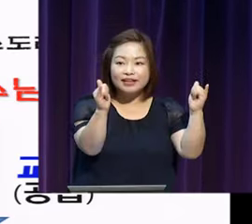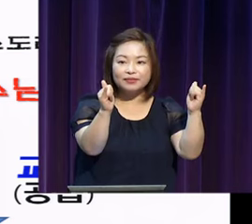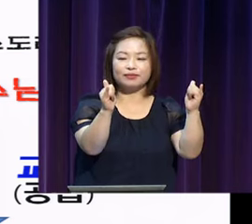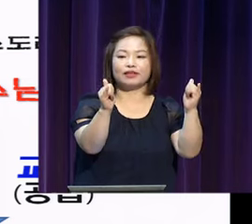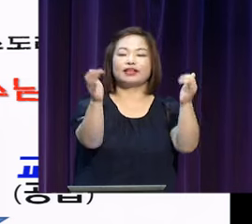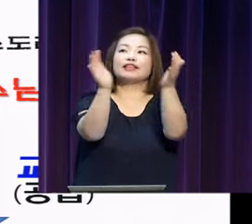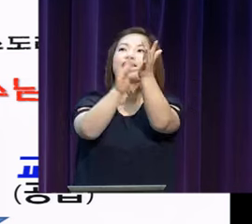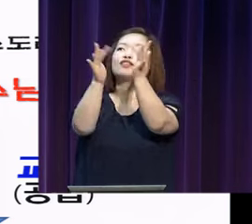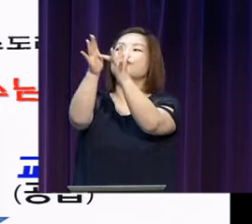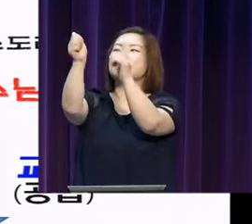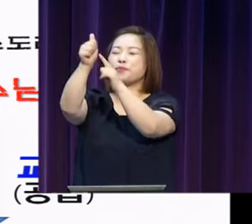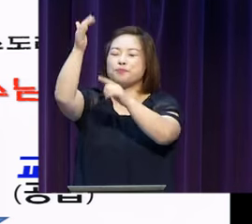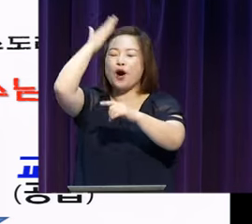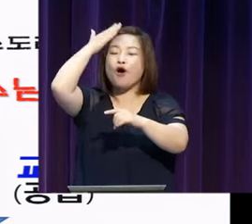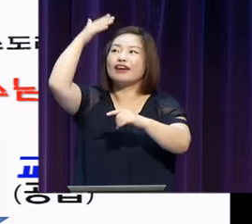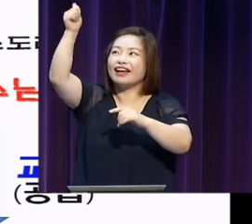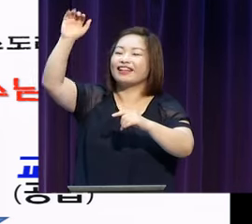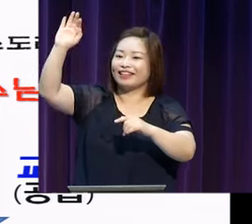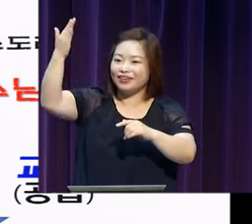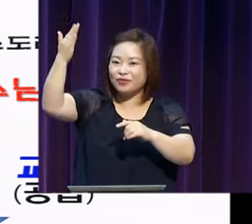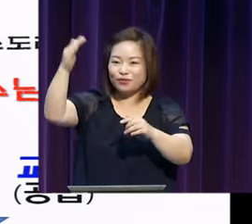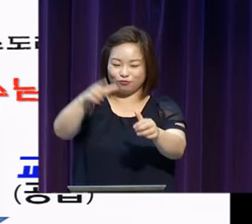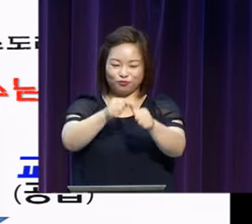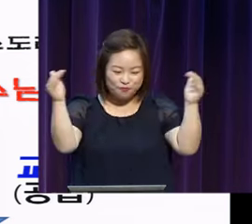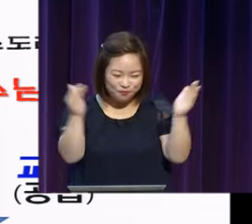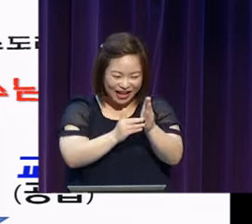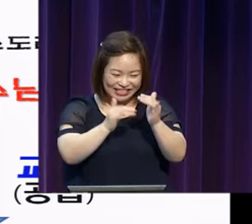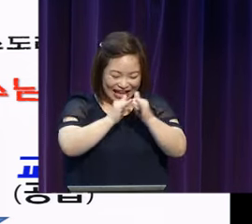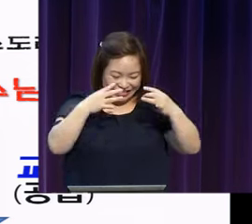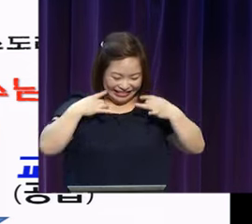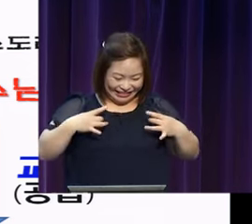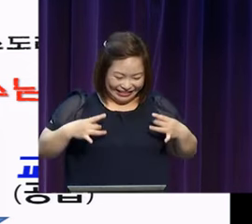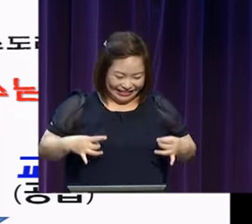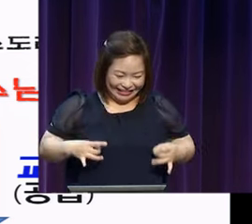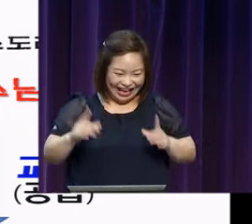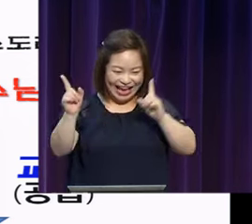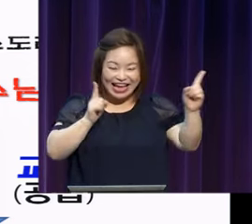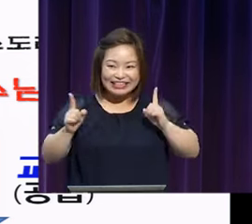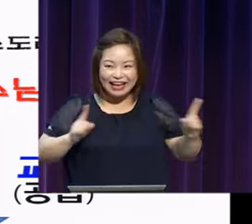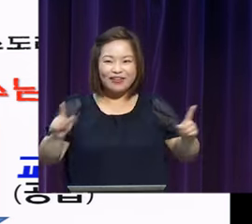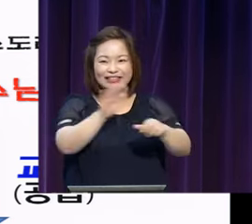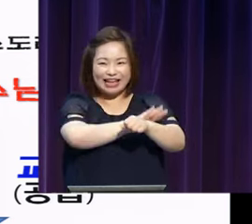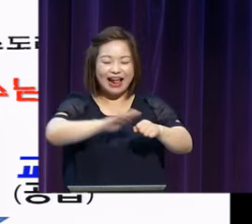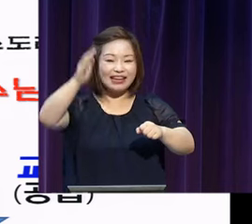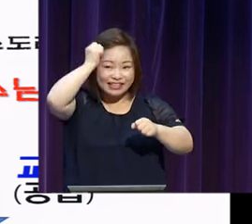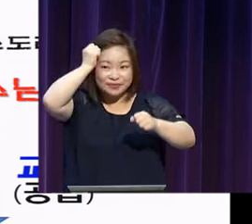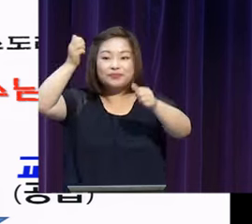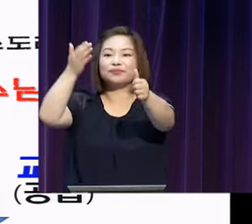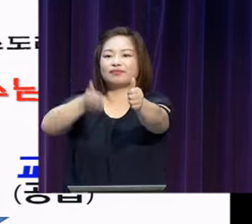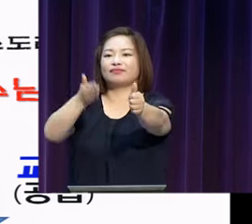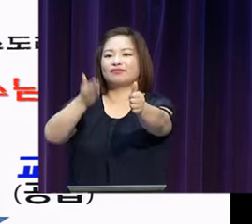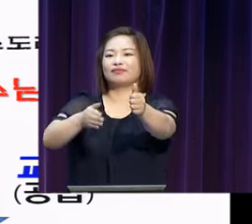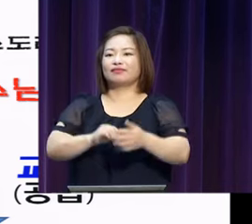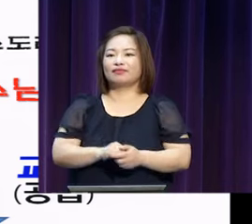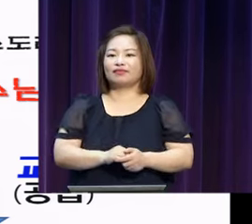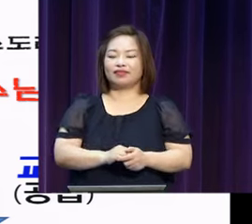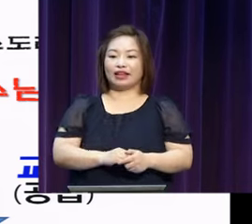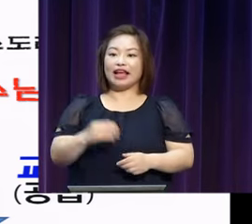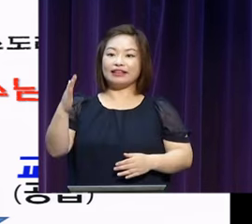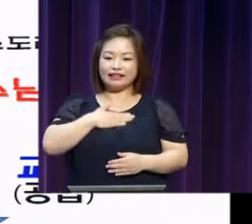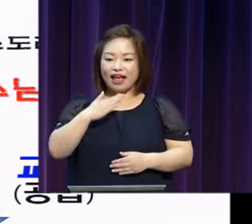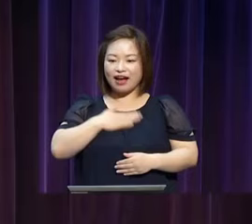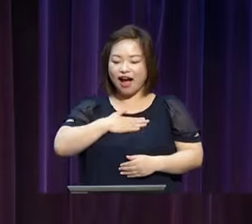예수님은 머리고 구원받은 사람들은 몸이다. 이걸 잘 기억해야 돼요. 내가 살기